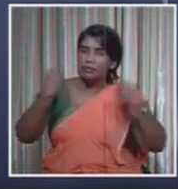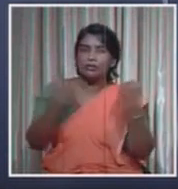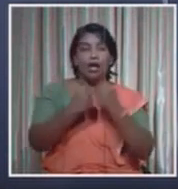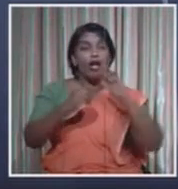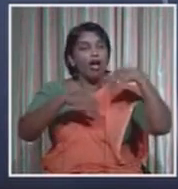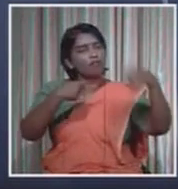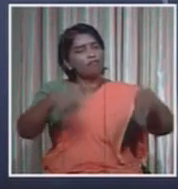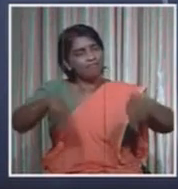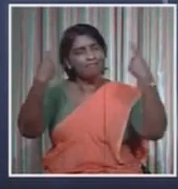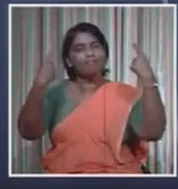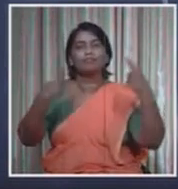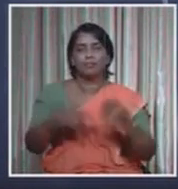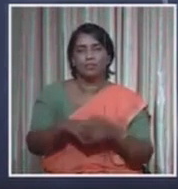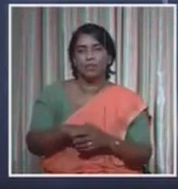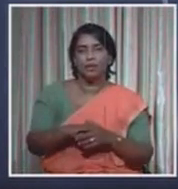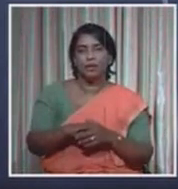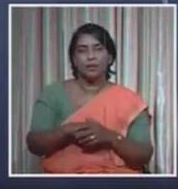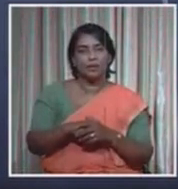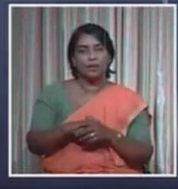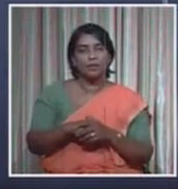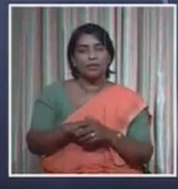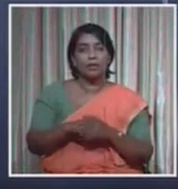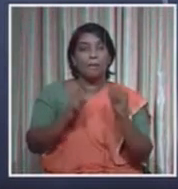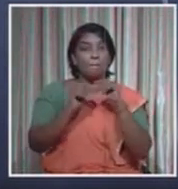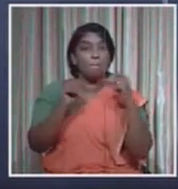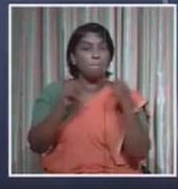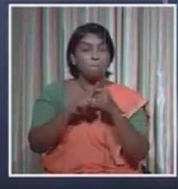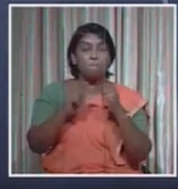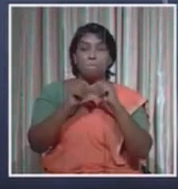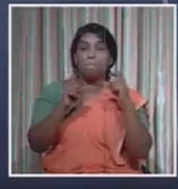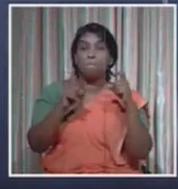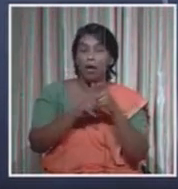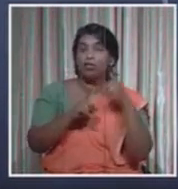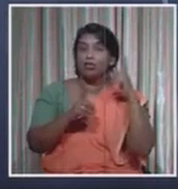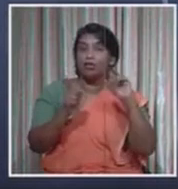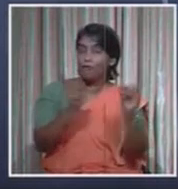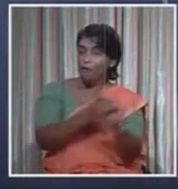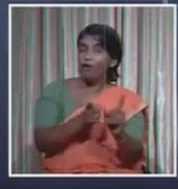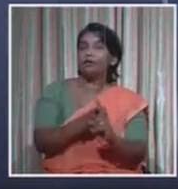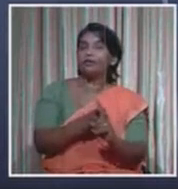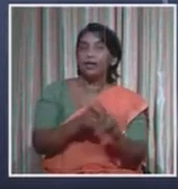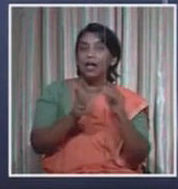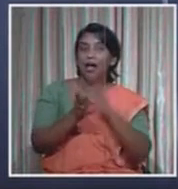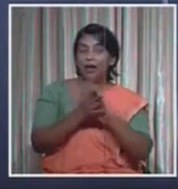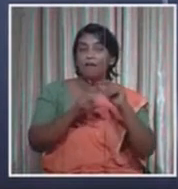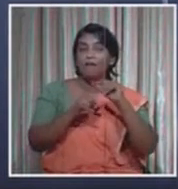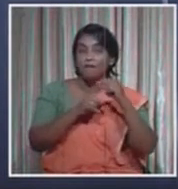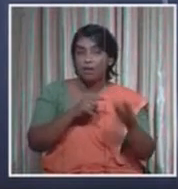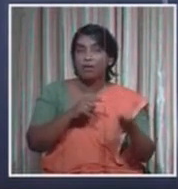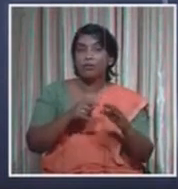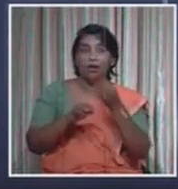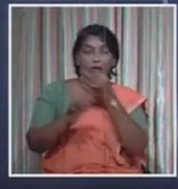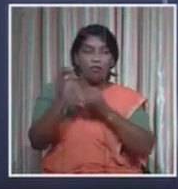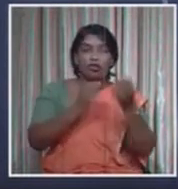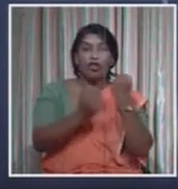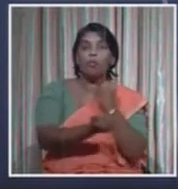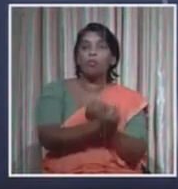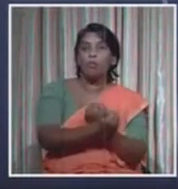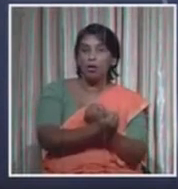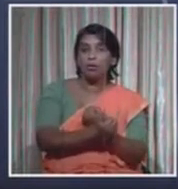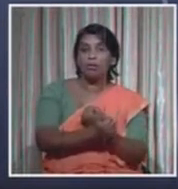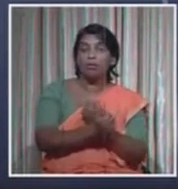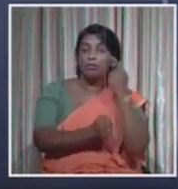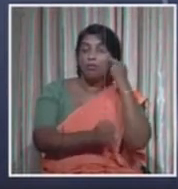රණ්ඩු වෙලා තියෙනවා. දවස බදුල්ල ගෝරියක් ගිය වෙලාවේ හරිම් ප්‍රණ මන්ත්‍රීතුමා අව මුලින්ම ගියේ පැමිණිලකේ පොලිසියට, මම ගෙදර මගේ